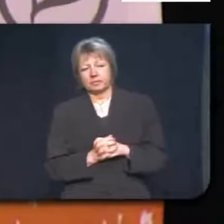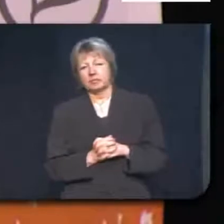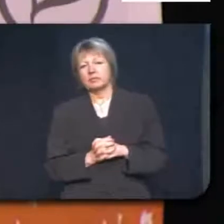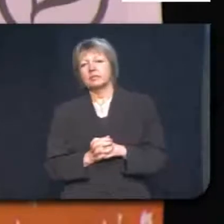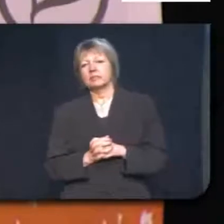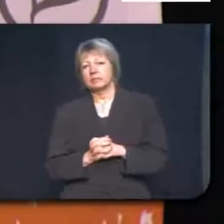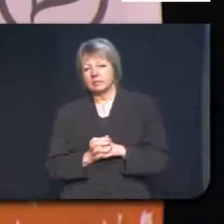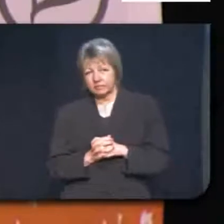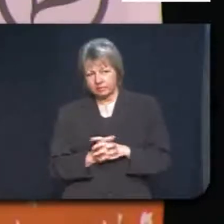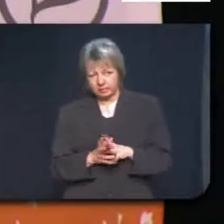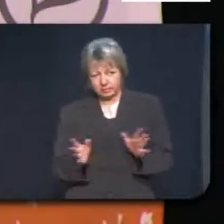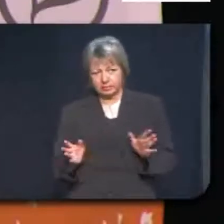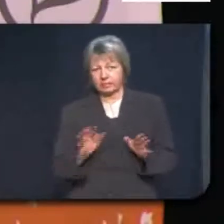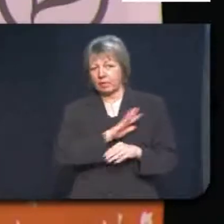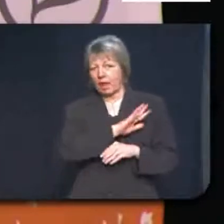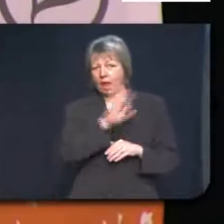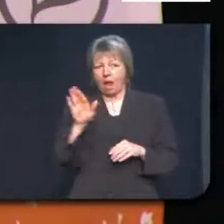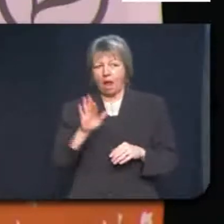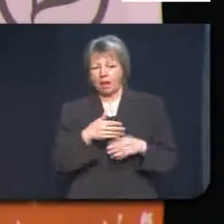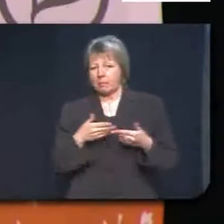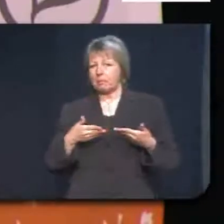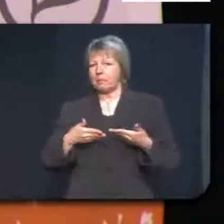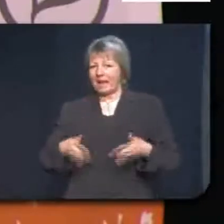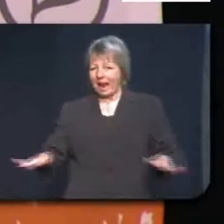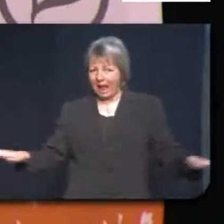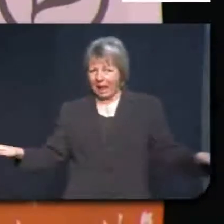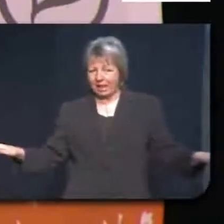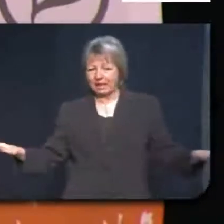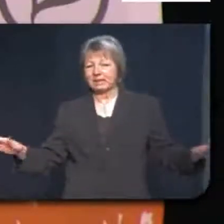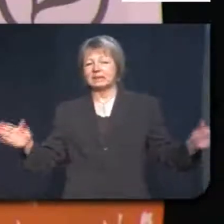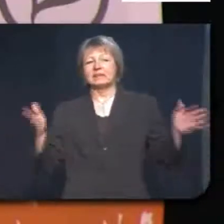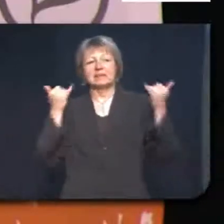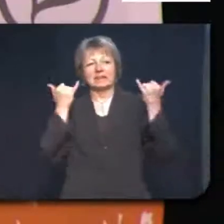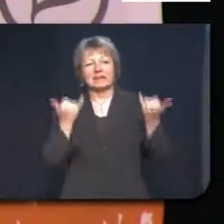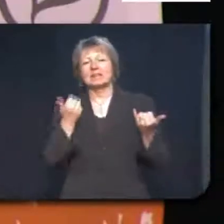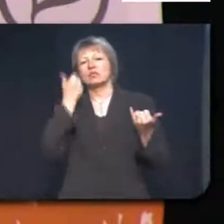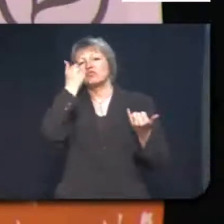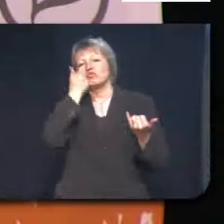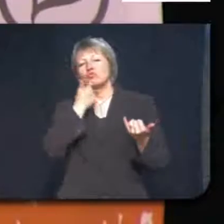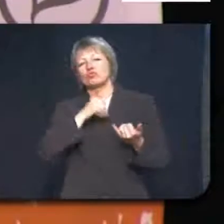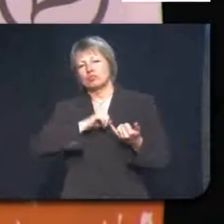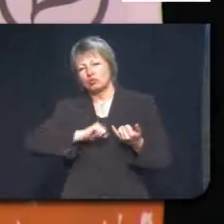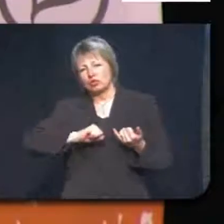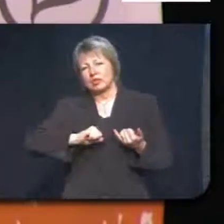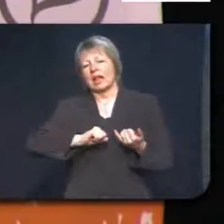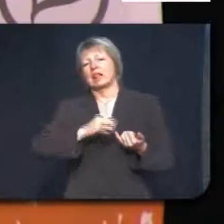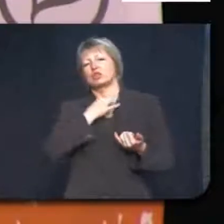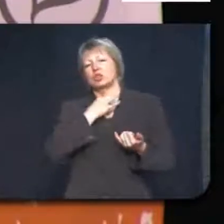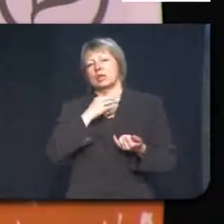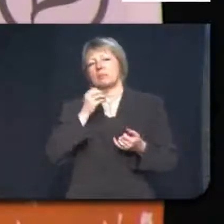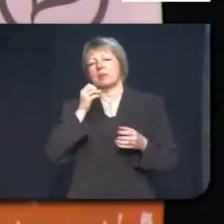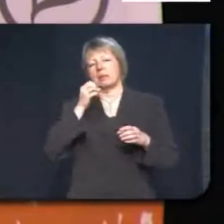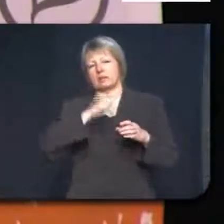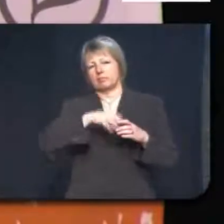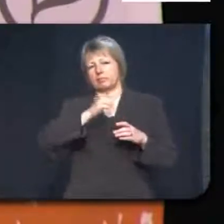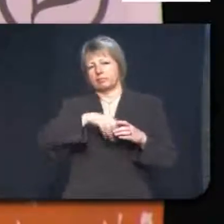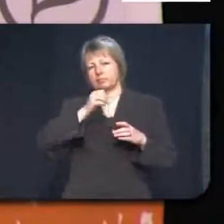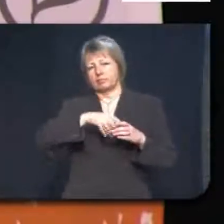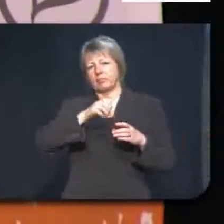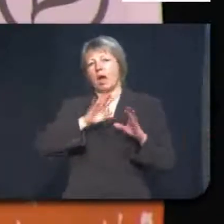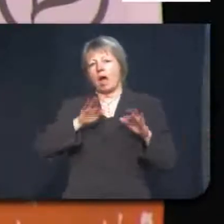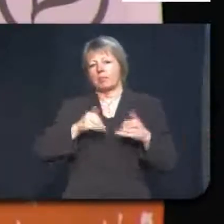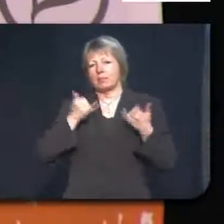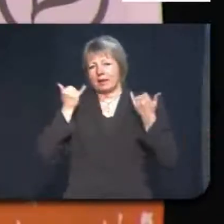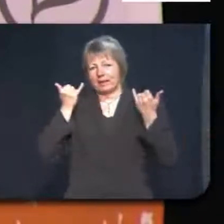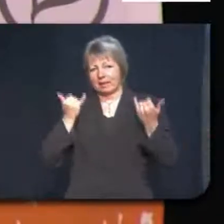ich sehe das alles bereit ist und ich bitte euch einigermaßen zügig Stimmen abzugeben und zwar ab